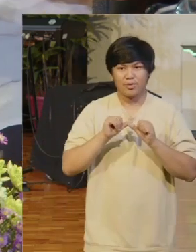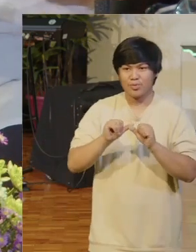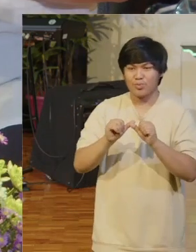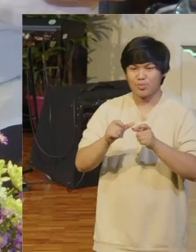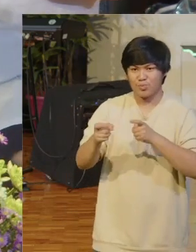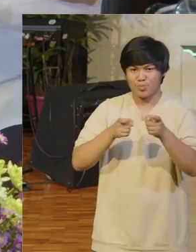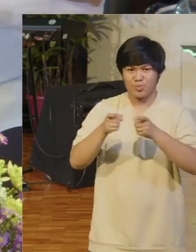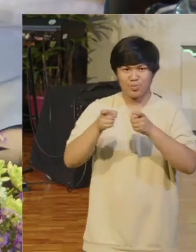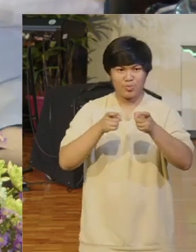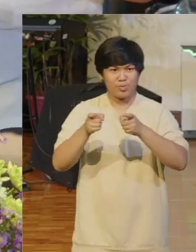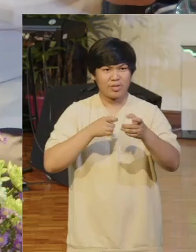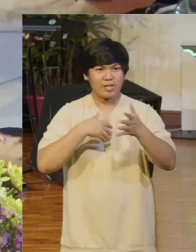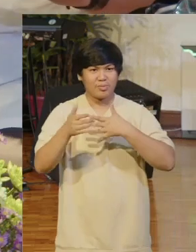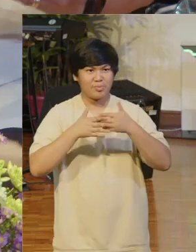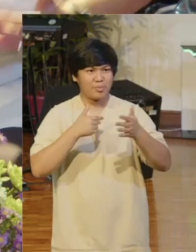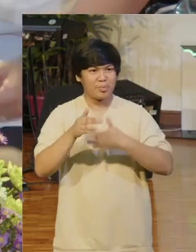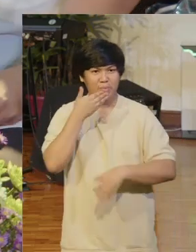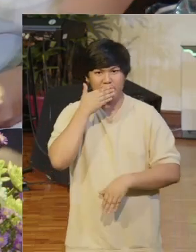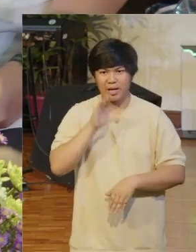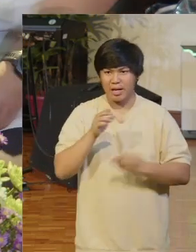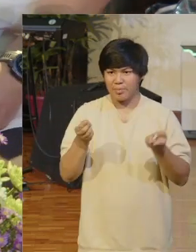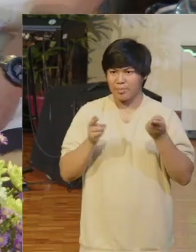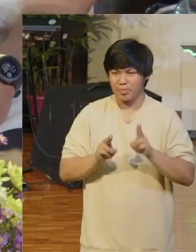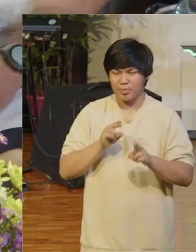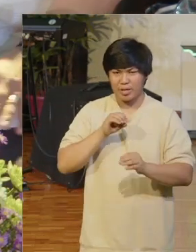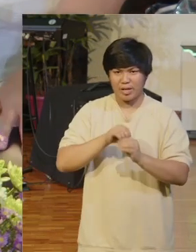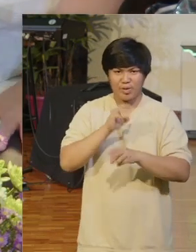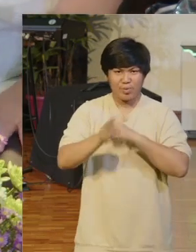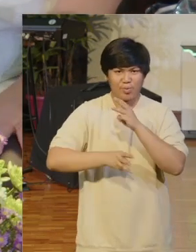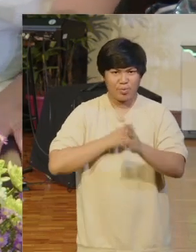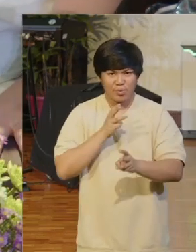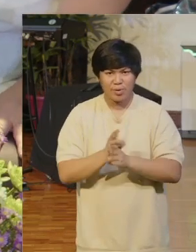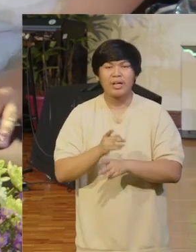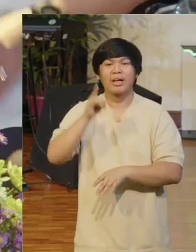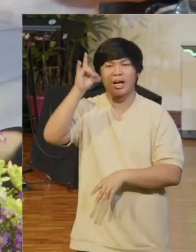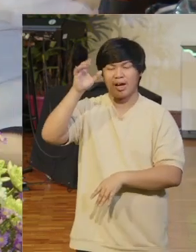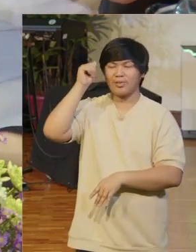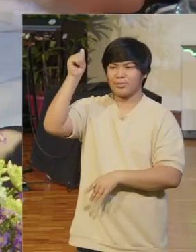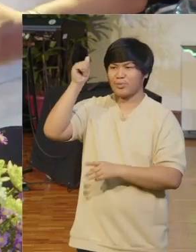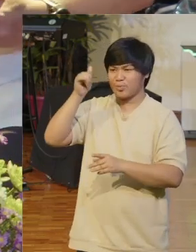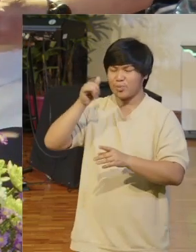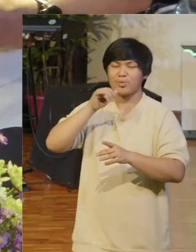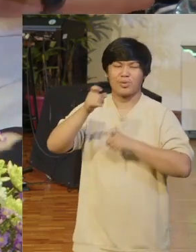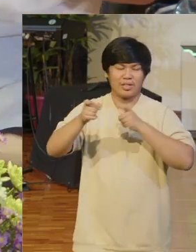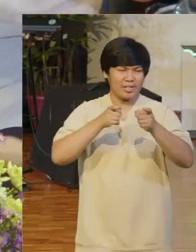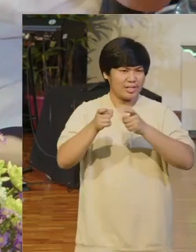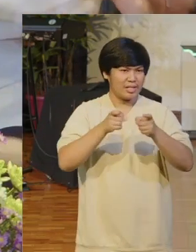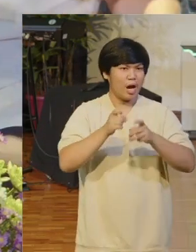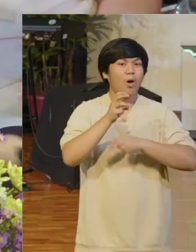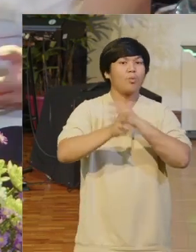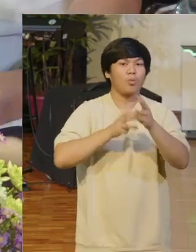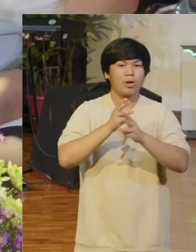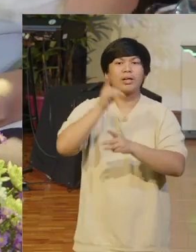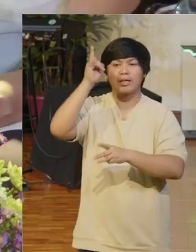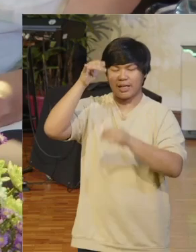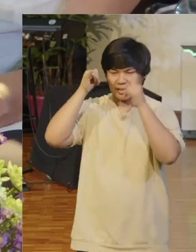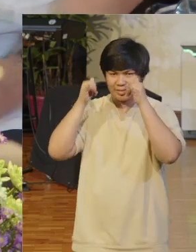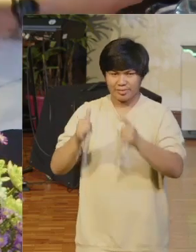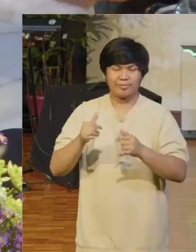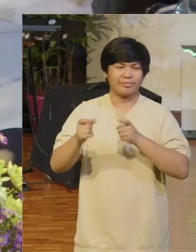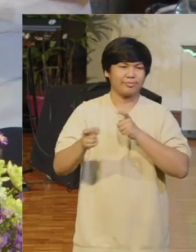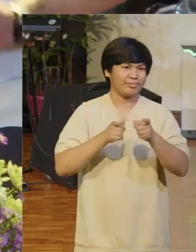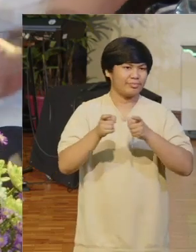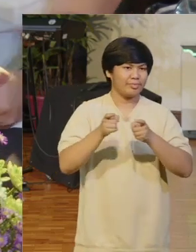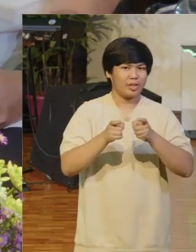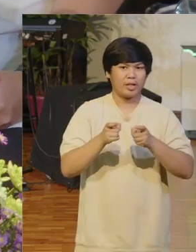ng kasamaan. Kahit na may masamang nangyayari sa mundo, siya pa rin ang naghahari. Merong paghihirap sa mundo, siya pa rin ang naghahari.